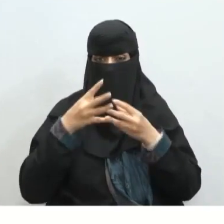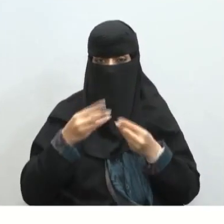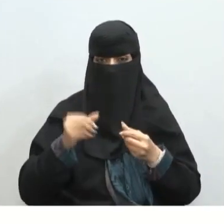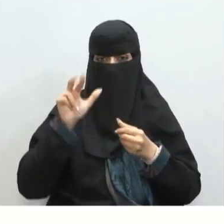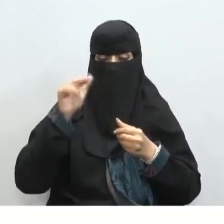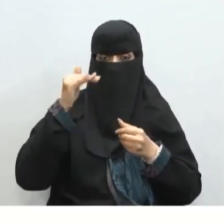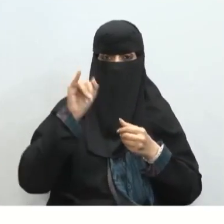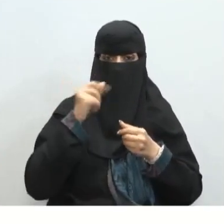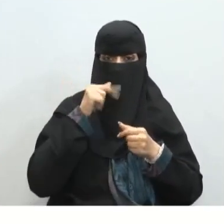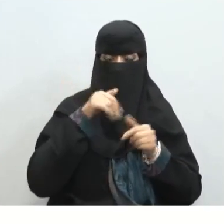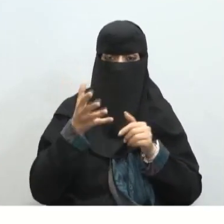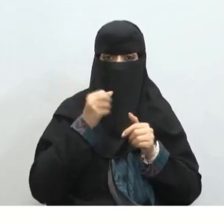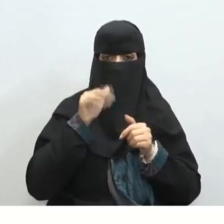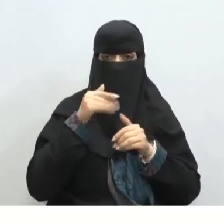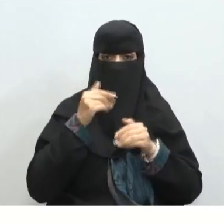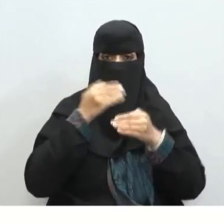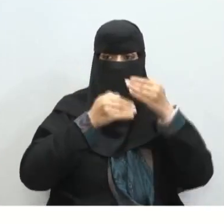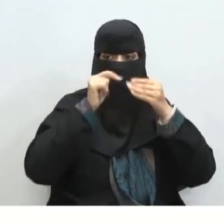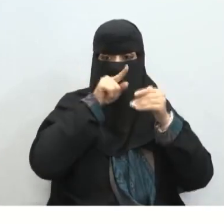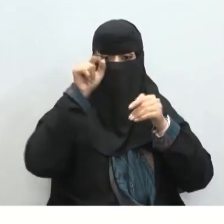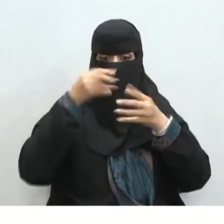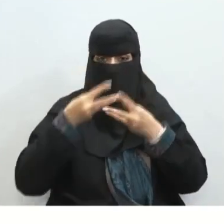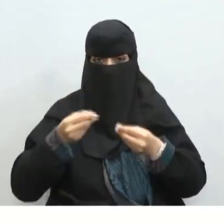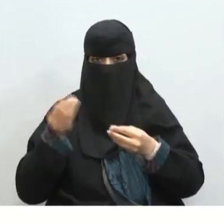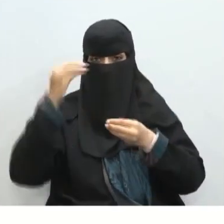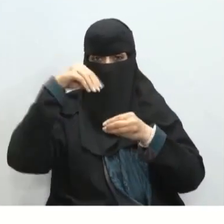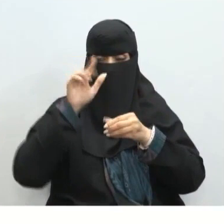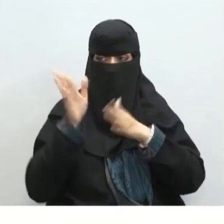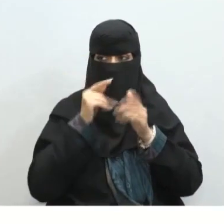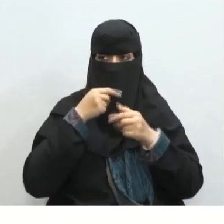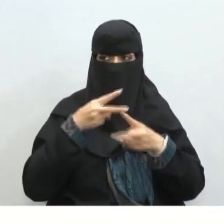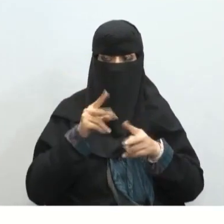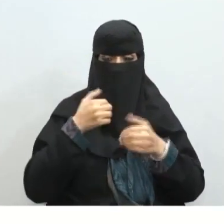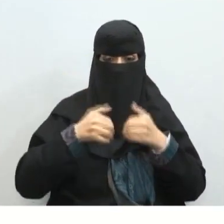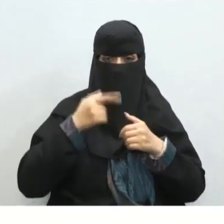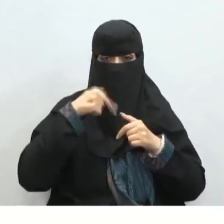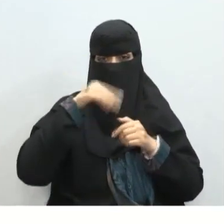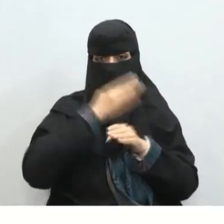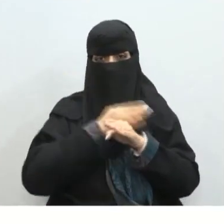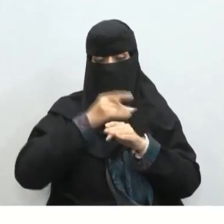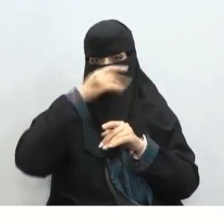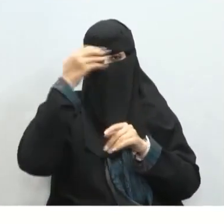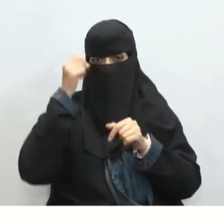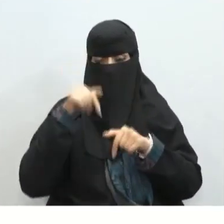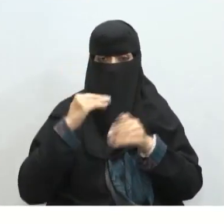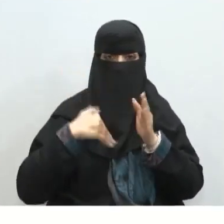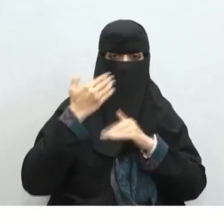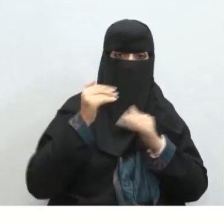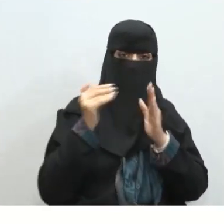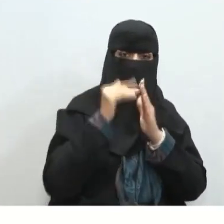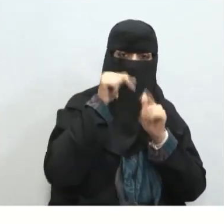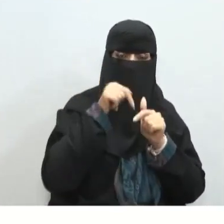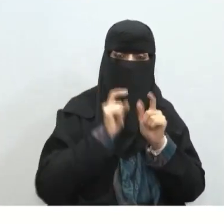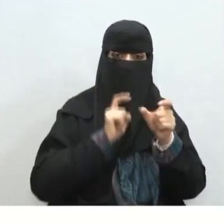التي ينتج عنها حمض اللاكتيك عندما يتراكم هذا الحمض داخل العضلات سوف نبدا نشعر بالارهاق والاعياء وقد يصل الامر